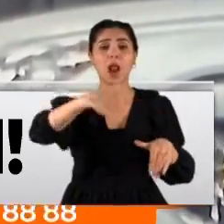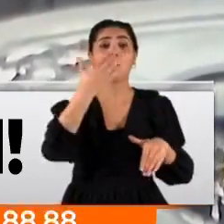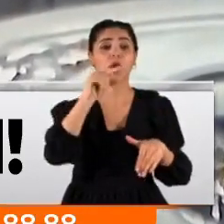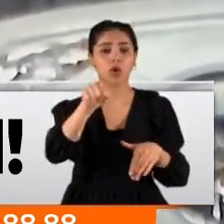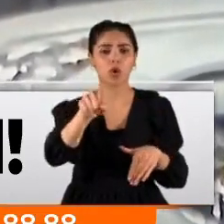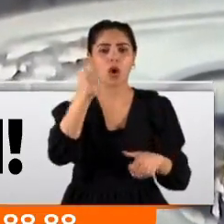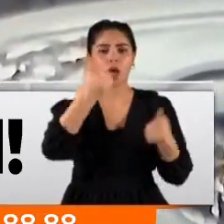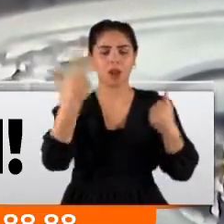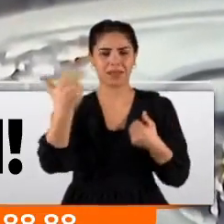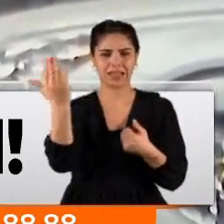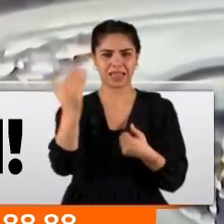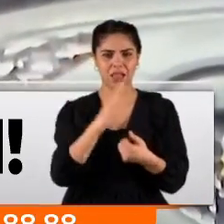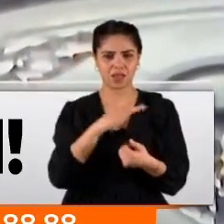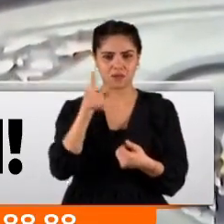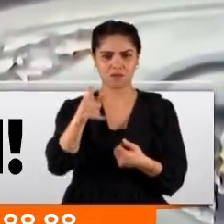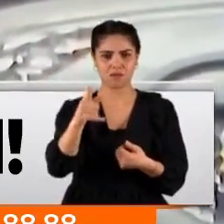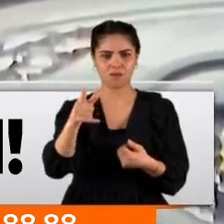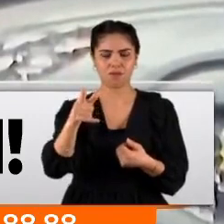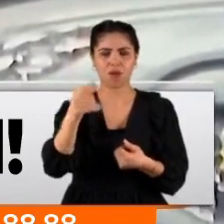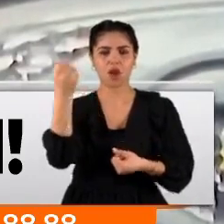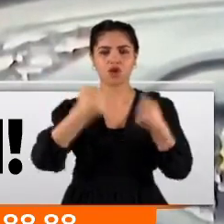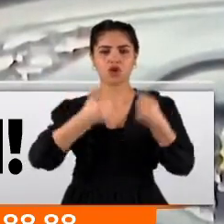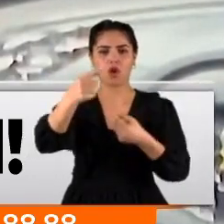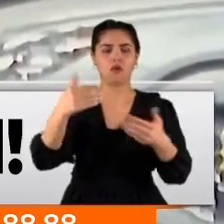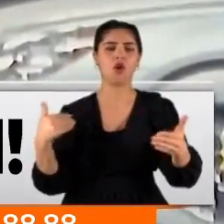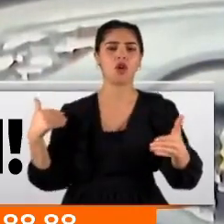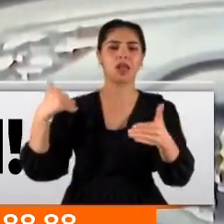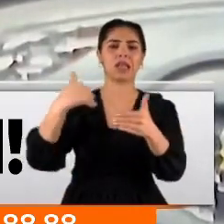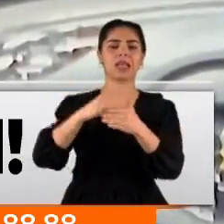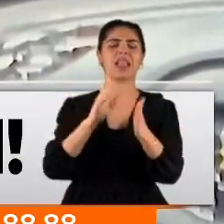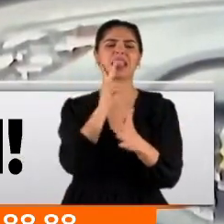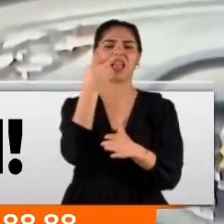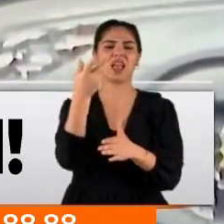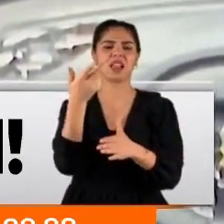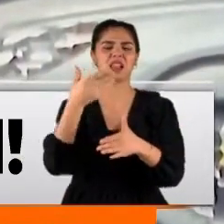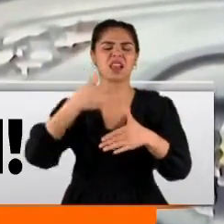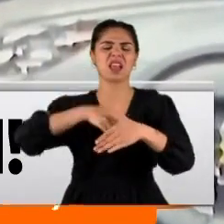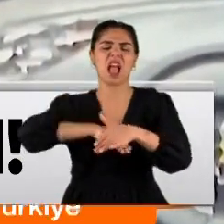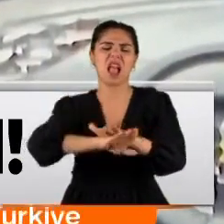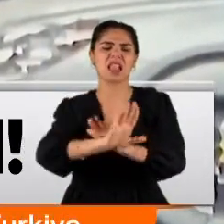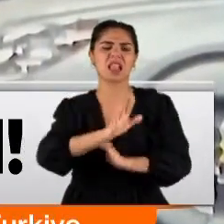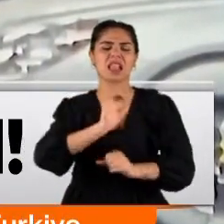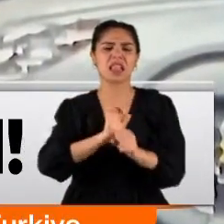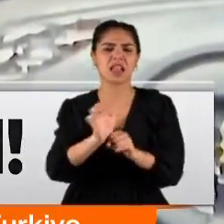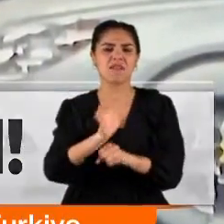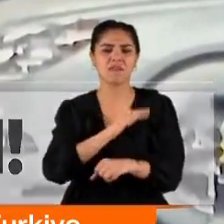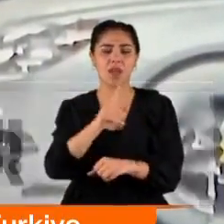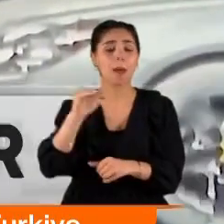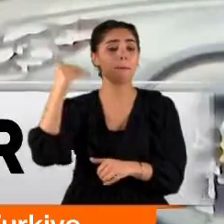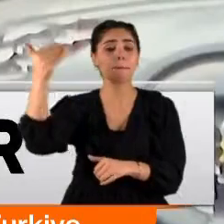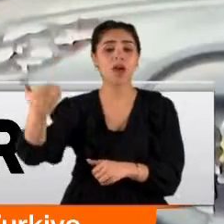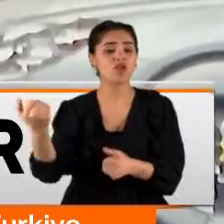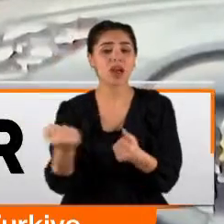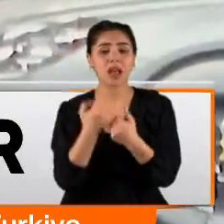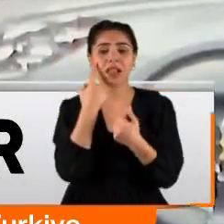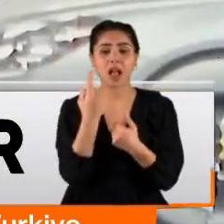nedenle araç hızla geliyor ve sürücü koltuğuna kadar ne yazık ki tırın altına giriyor. Oysa başka bir